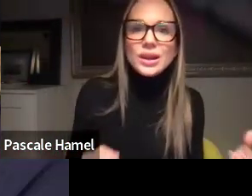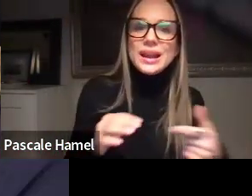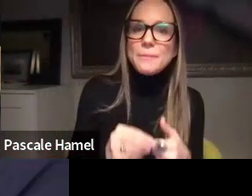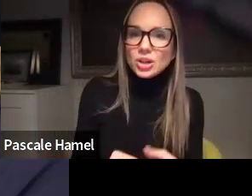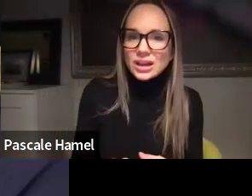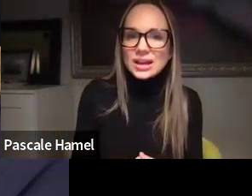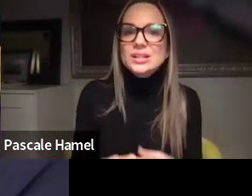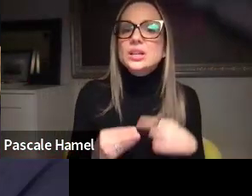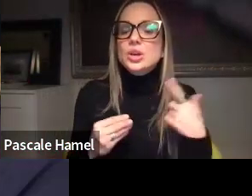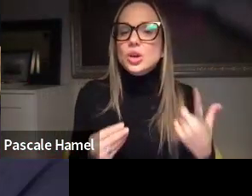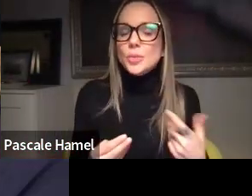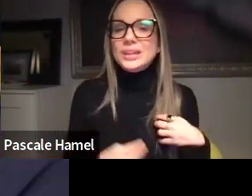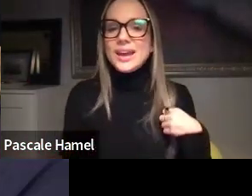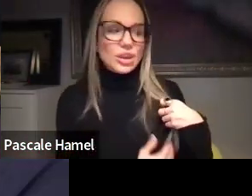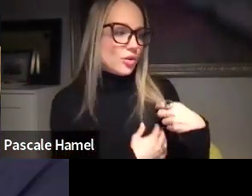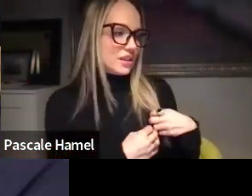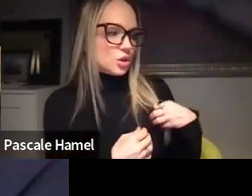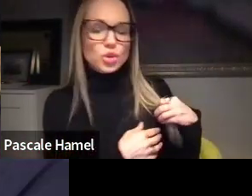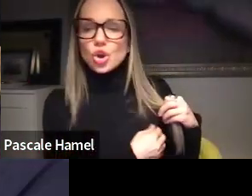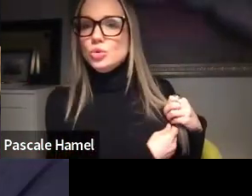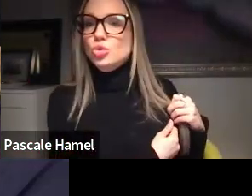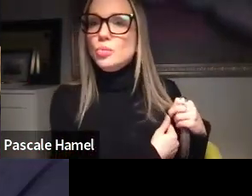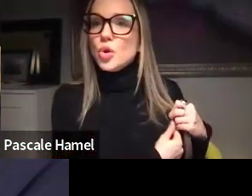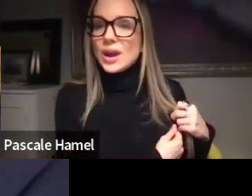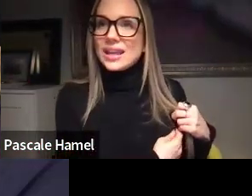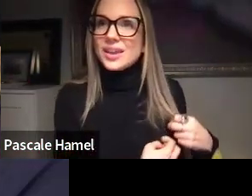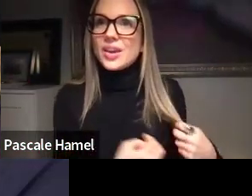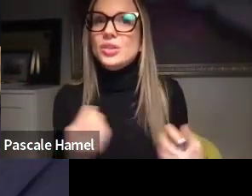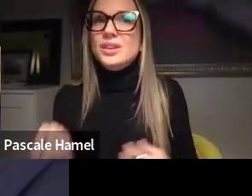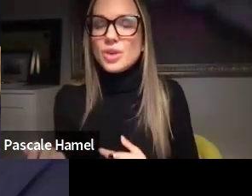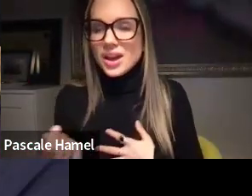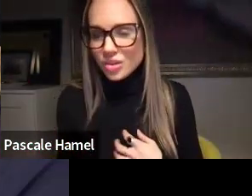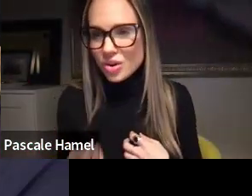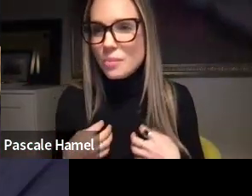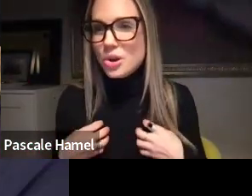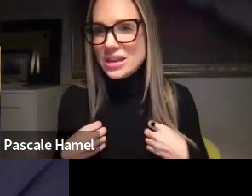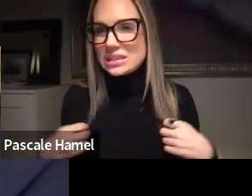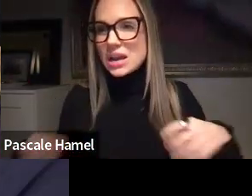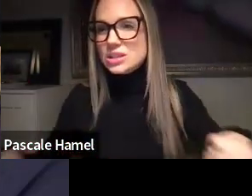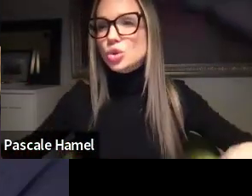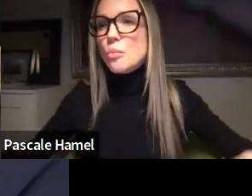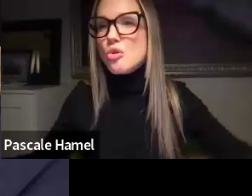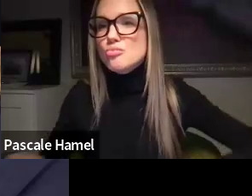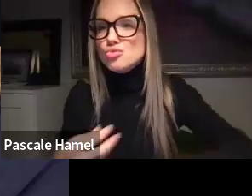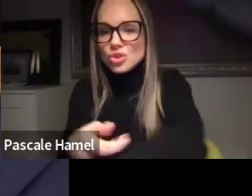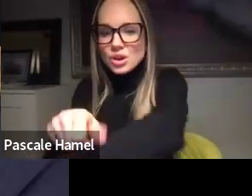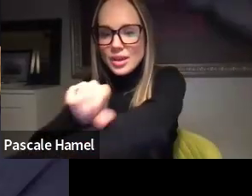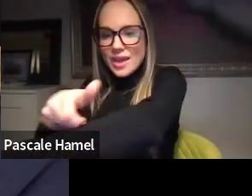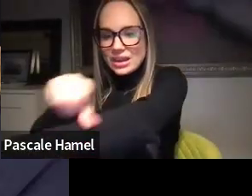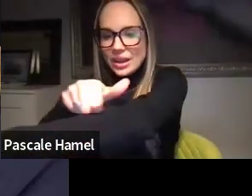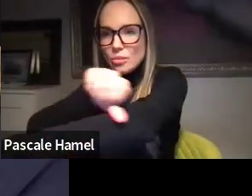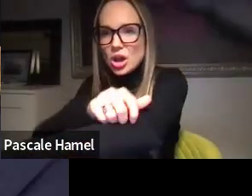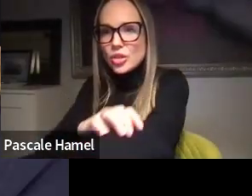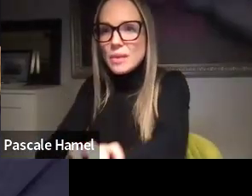OK? Donc, l'important, optez avec un veston qui a comme une doublure à l'intérieur. Des fois, il y en a en polyester qui sont un peu mous,